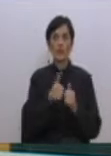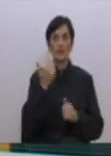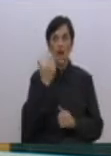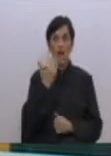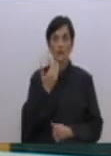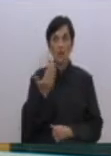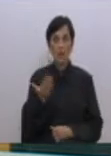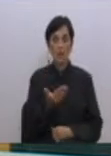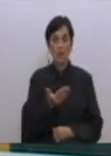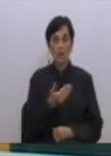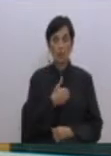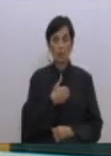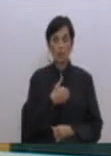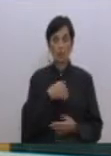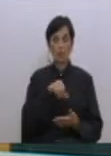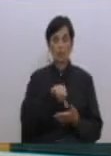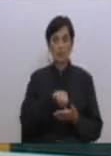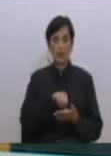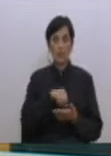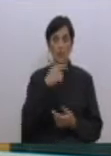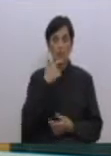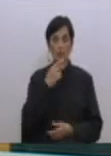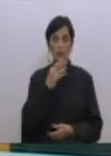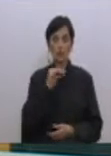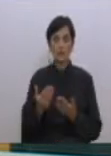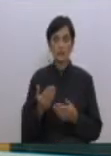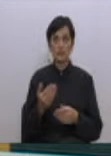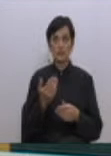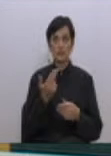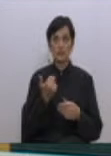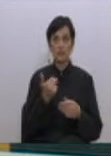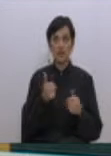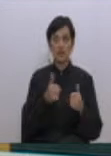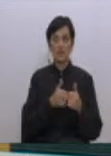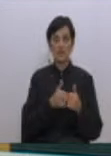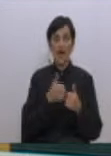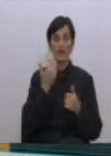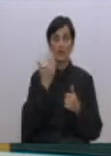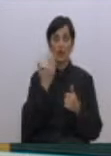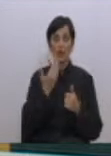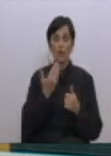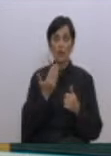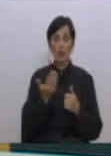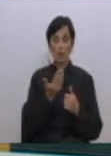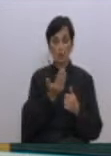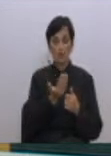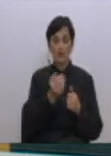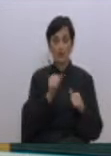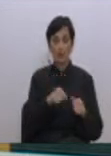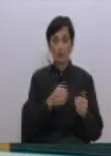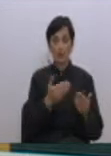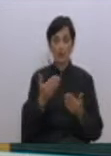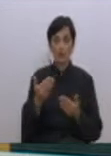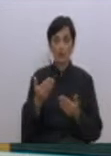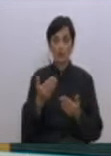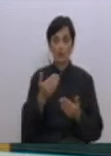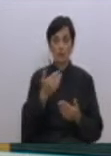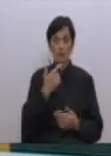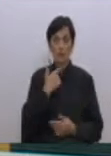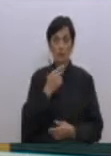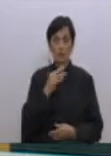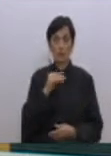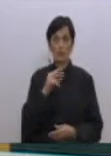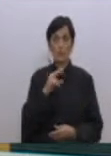თანამოხსენებელს სურს გამოსვლა, ბატონო ცოტა თხოვთ დაბრუნდეთ თანამოხსენებლის, თქვენ შეიძლება დაბრუნდეთ ბატონო ცოტა. ბატონ